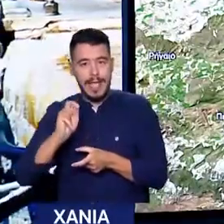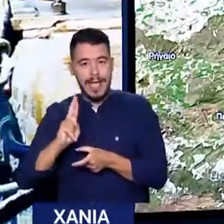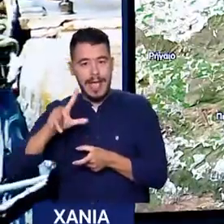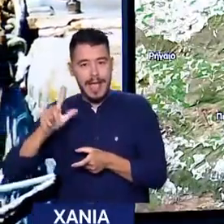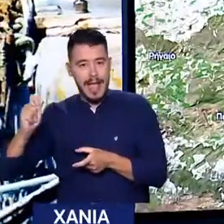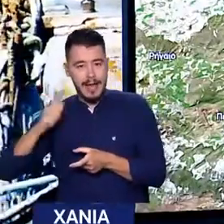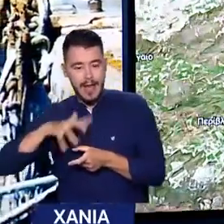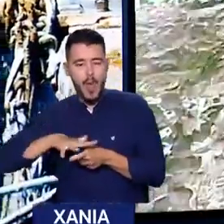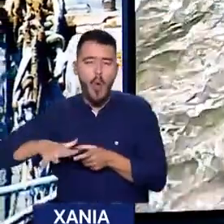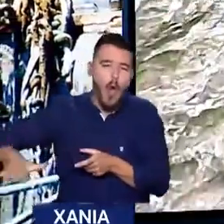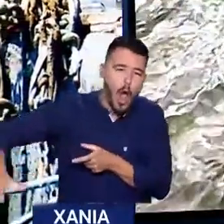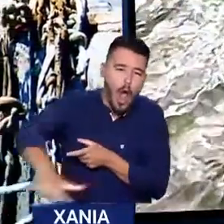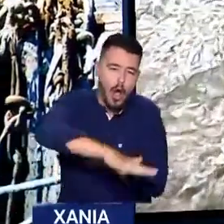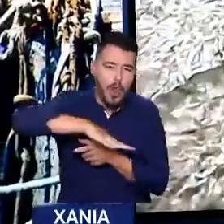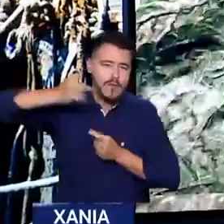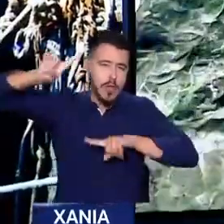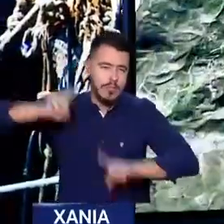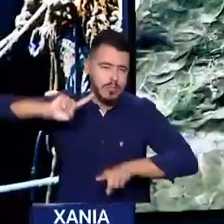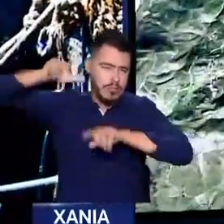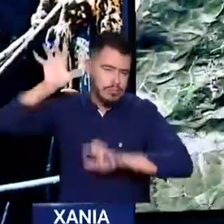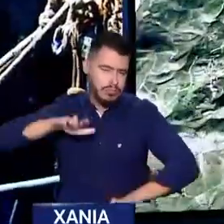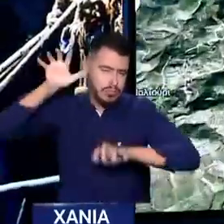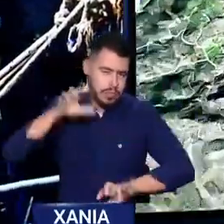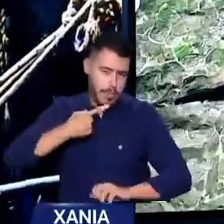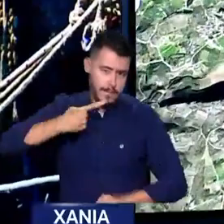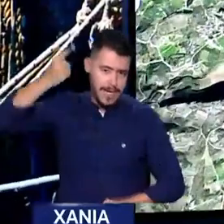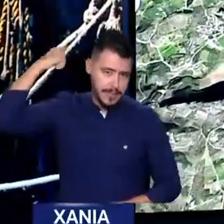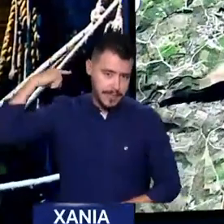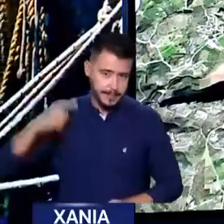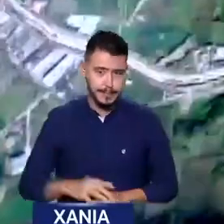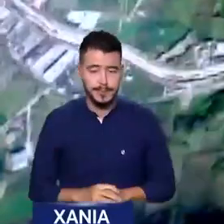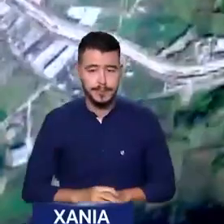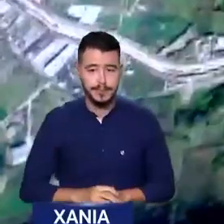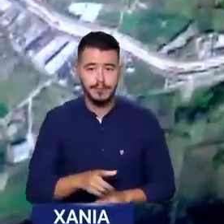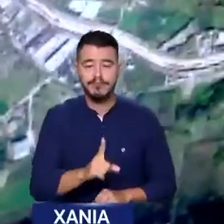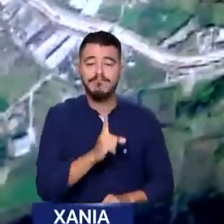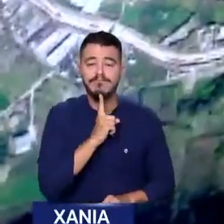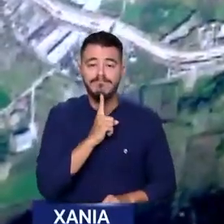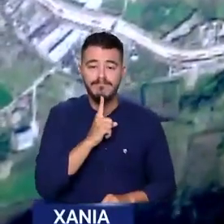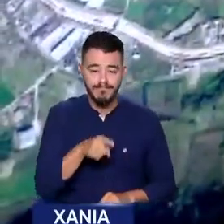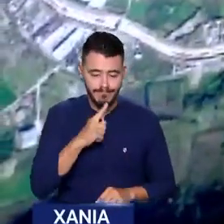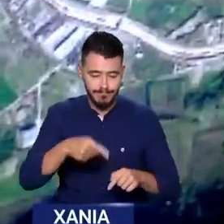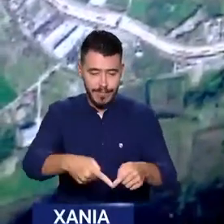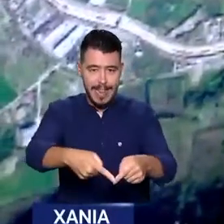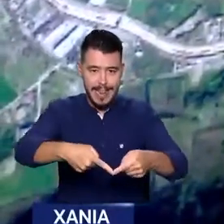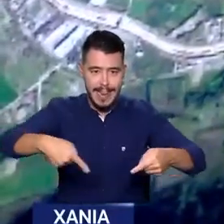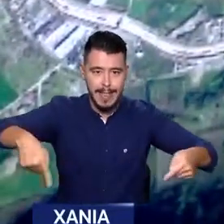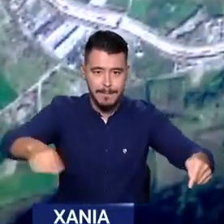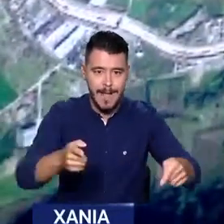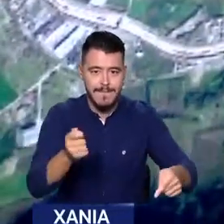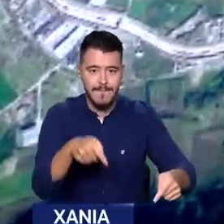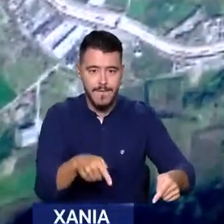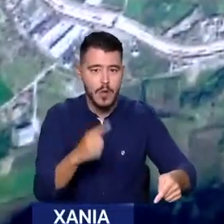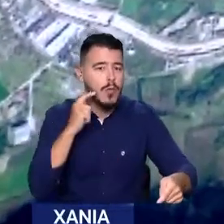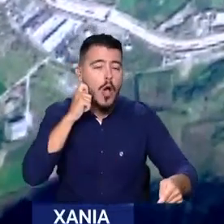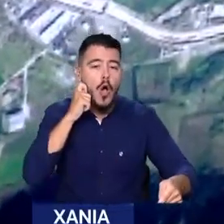Το πρόβλημα παρουσιάζεται εδώ, στην έξοδο του Ξηριά.